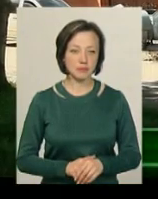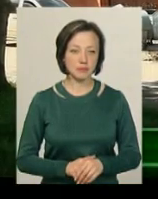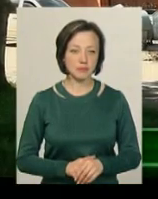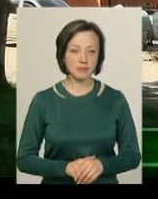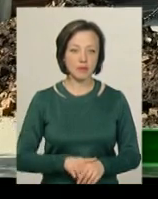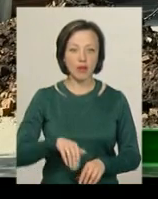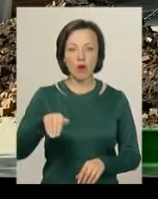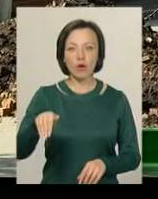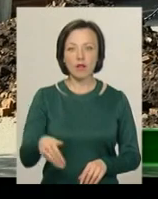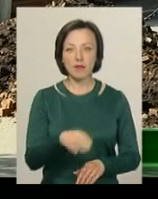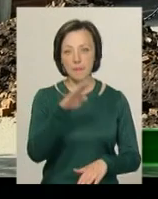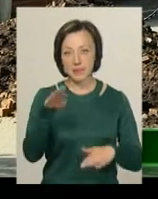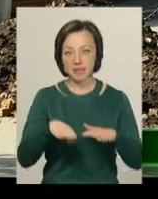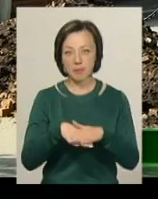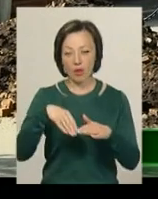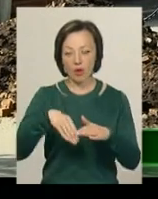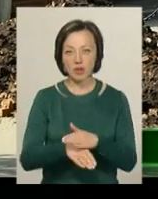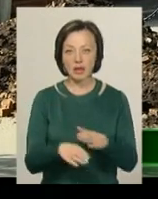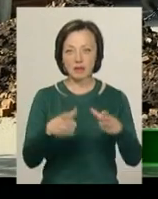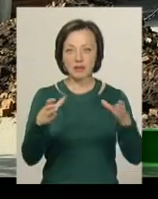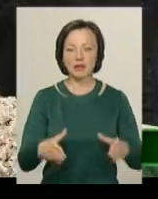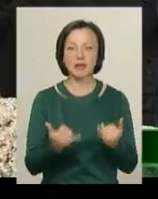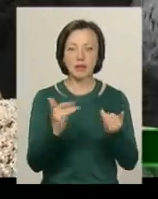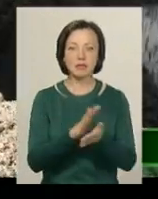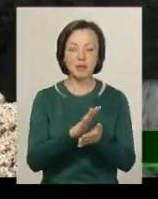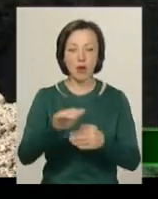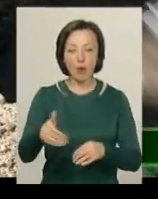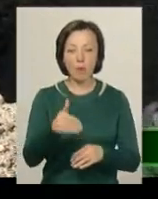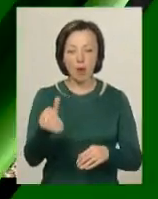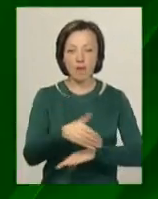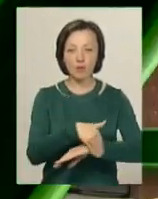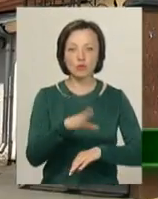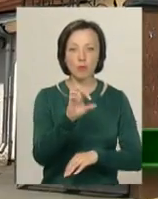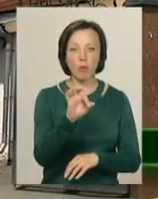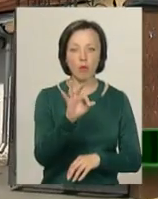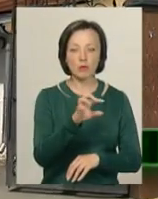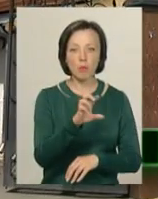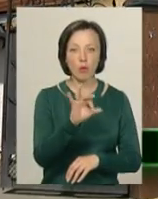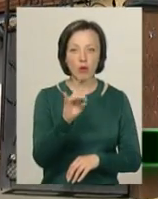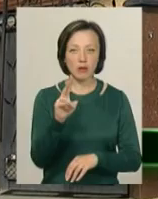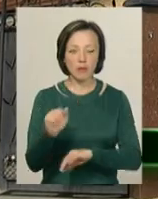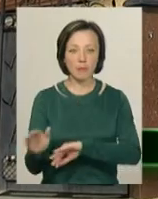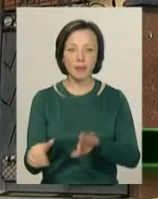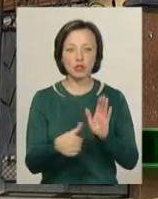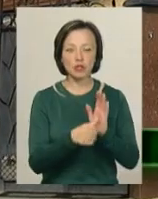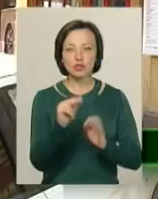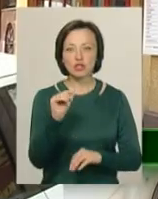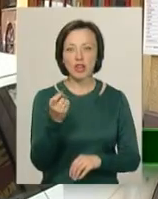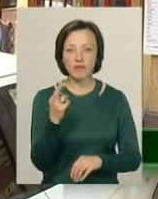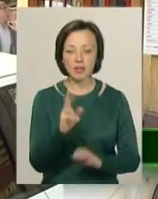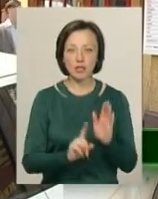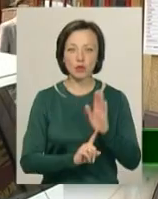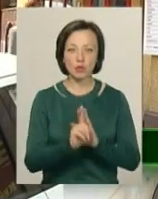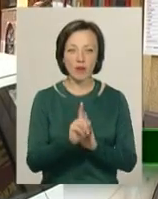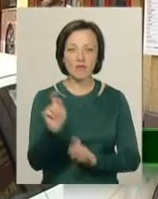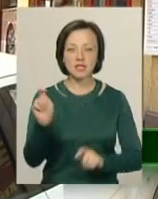Котлован під підземний контейнер для сміття купають на вулиці Соборній в обласному центрі. 6 червня стартує міжнародний фестиваль